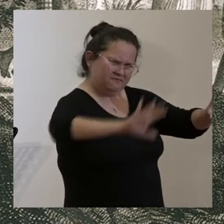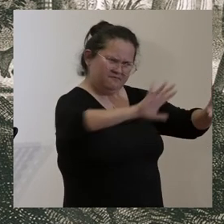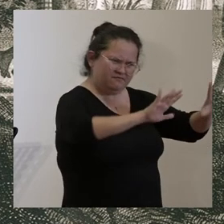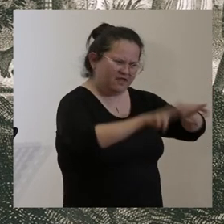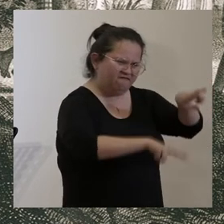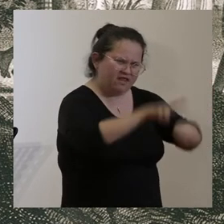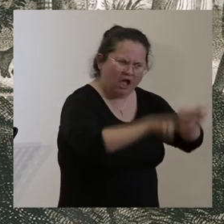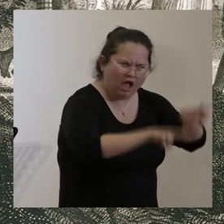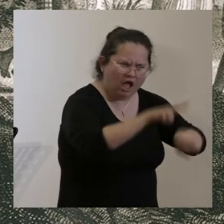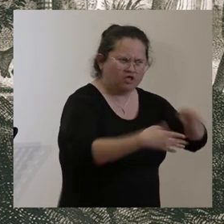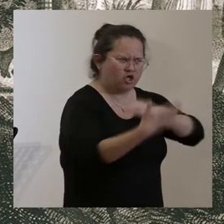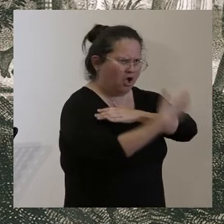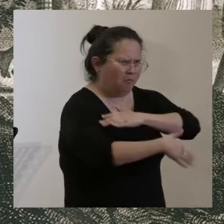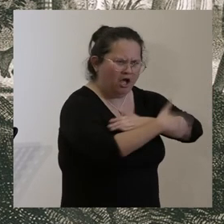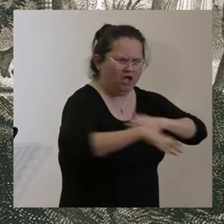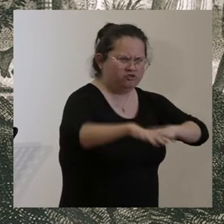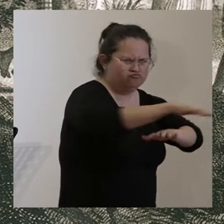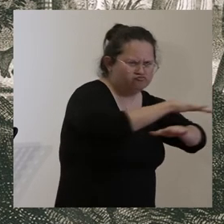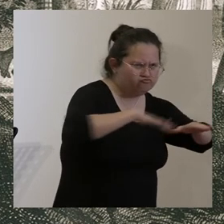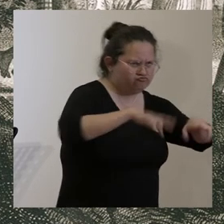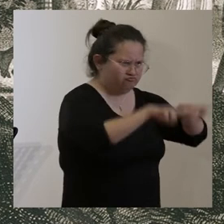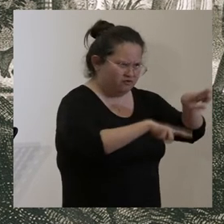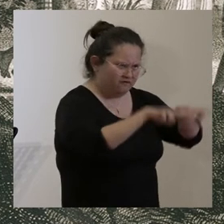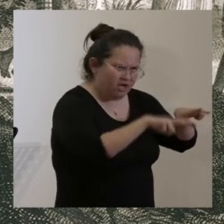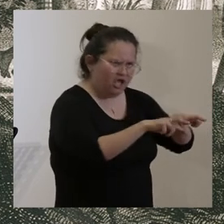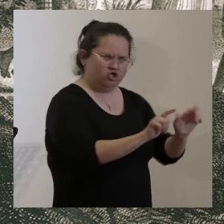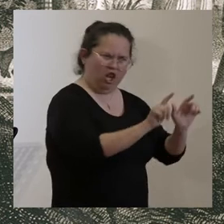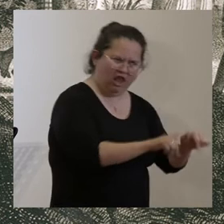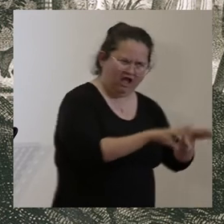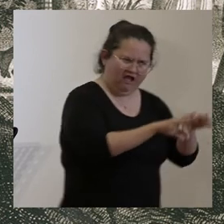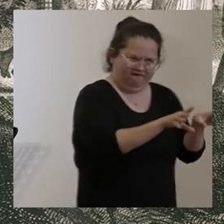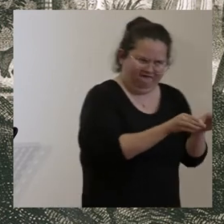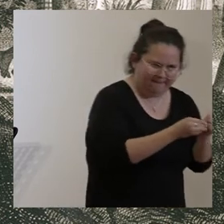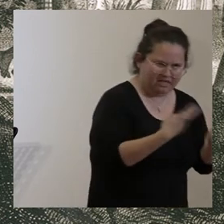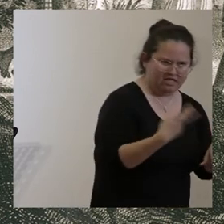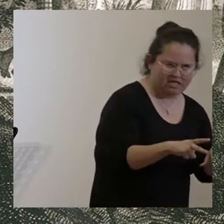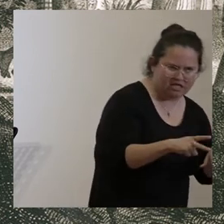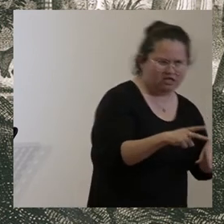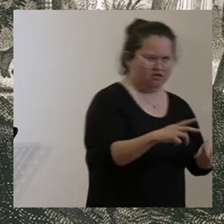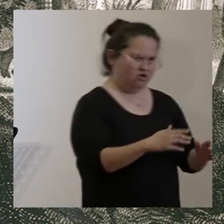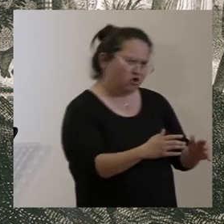village, sa famille, ses dépendants, ses esclaves.